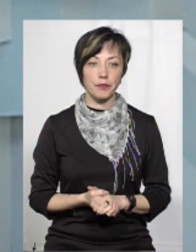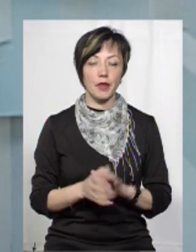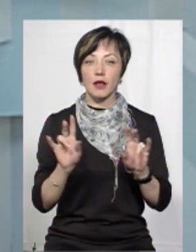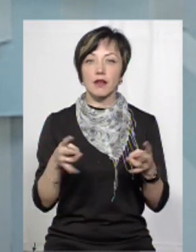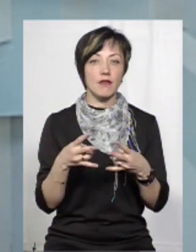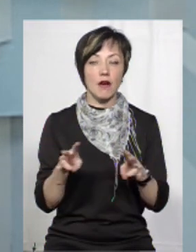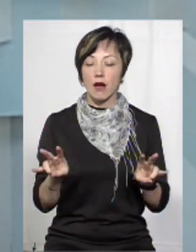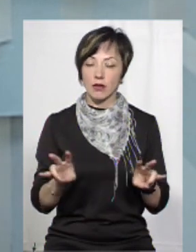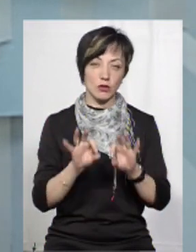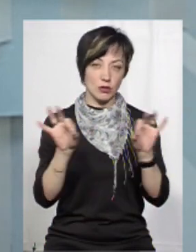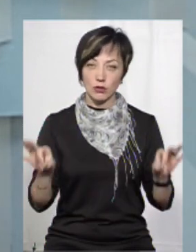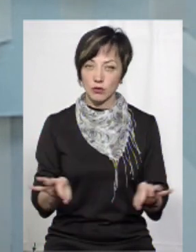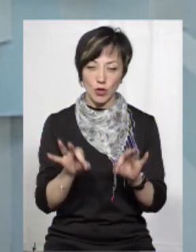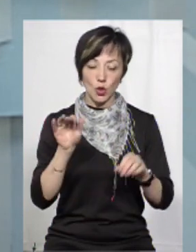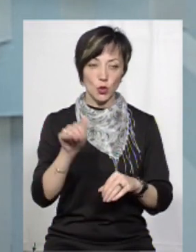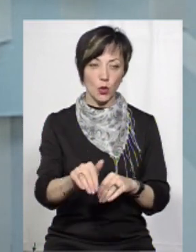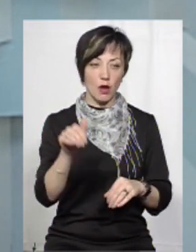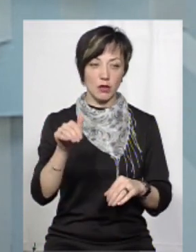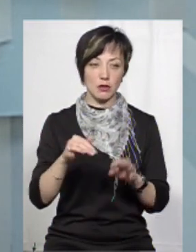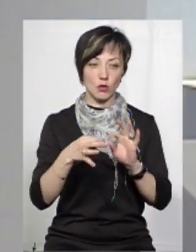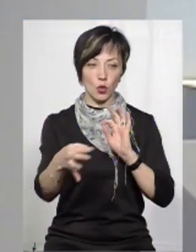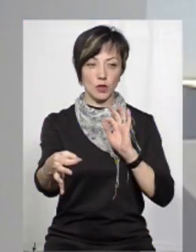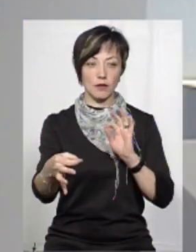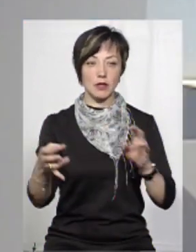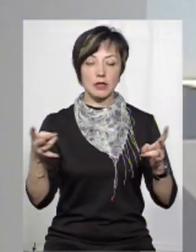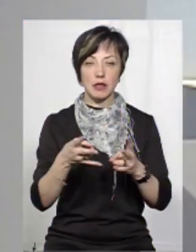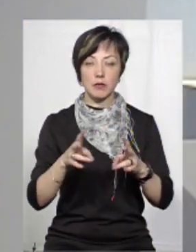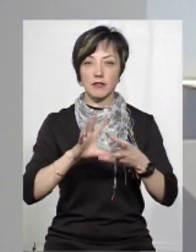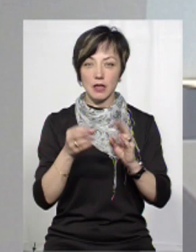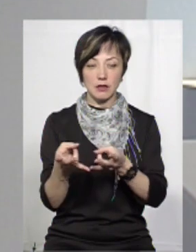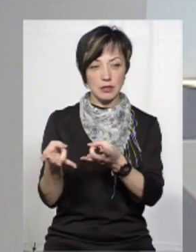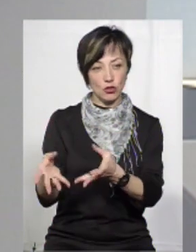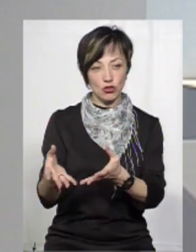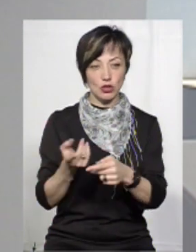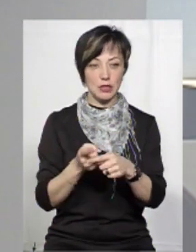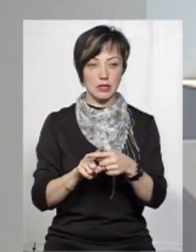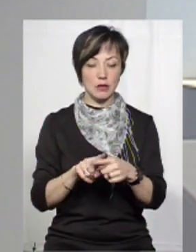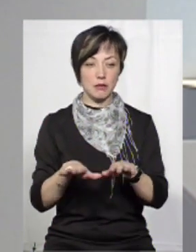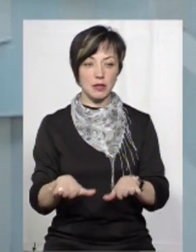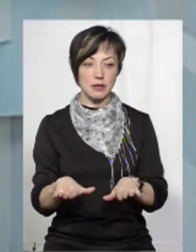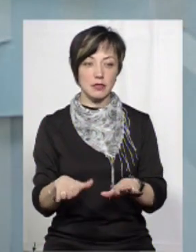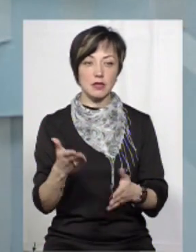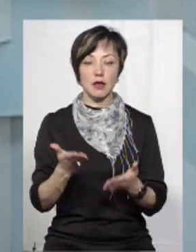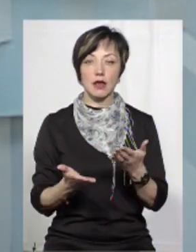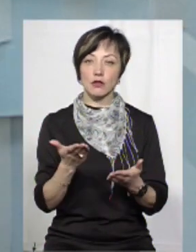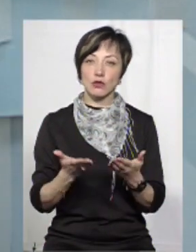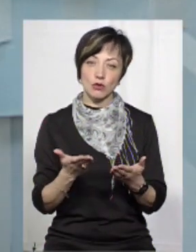Ну, не варто ні в якому разі торкатися до дротів. Треба взагалі залишити це місце, якщо